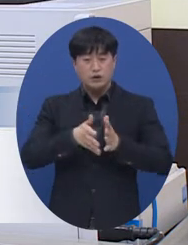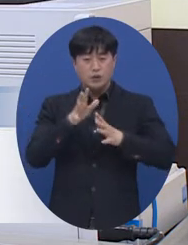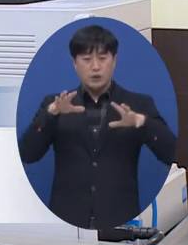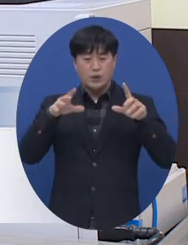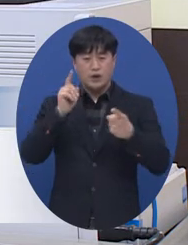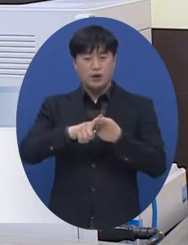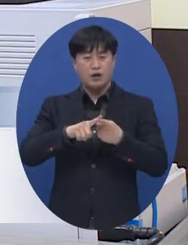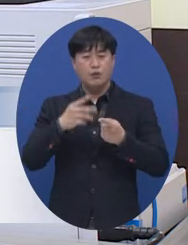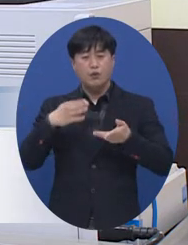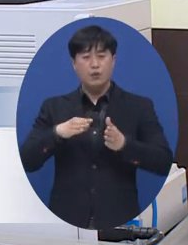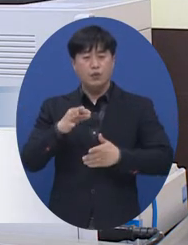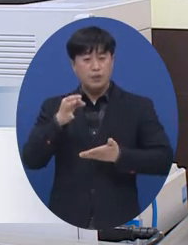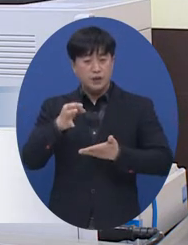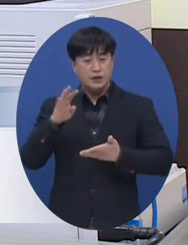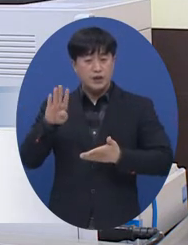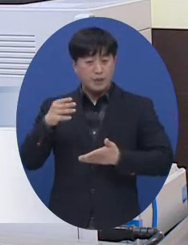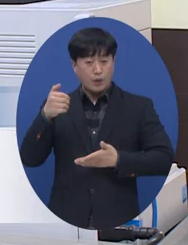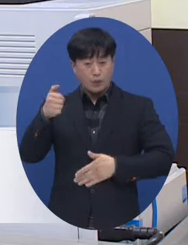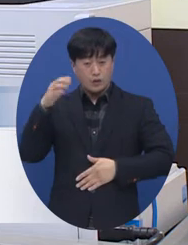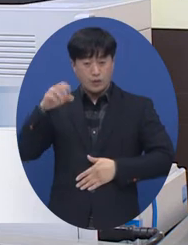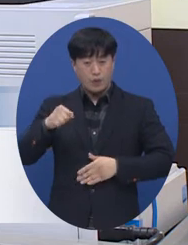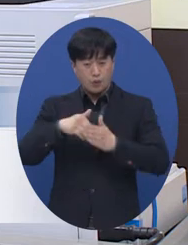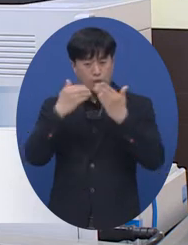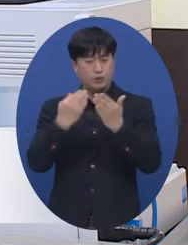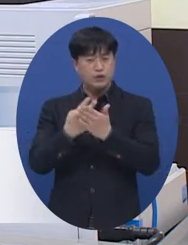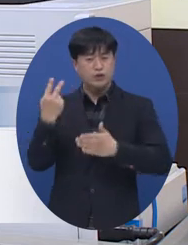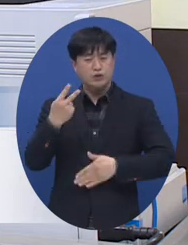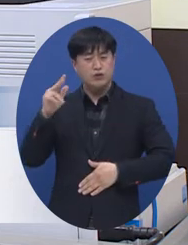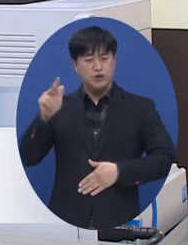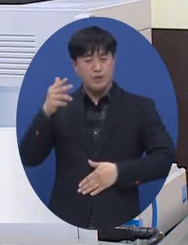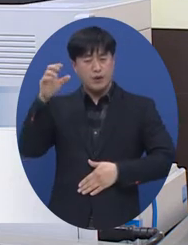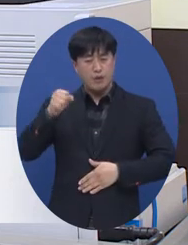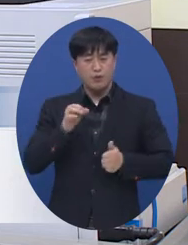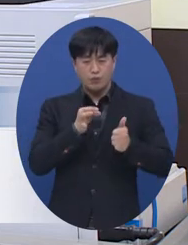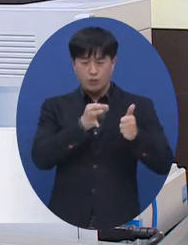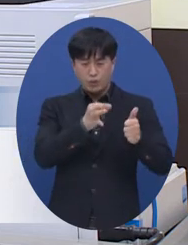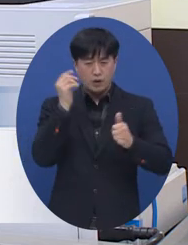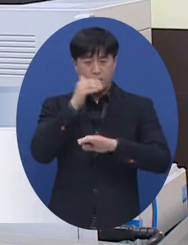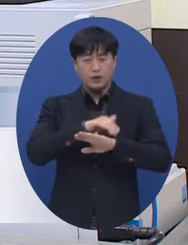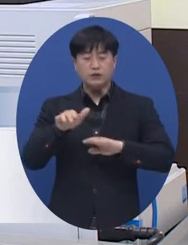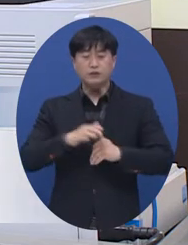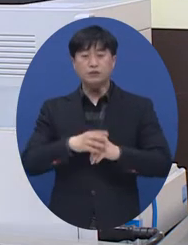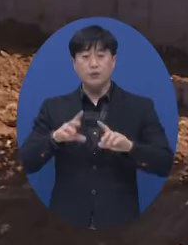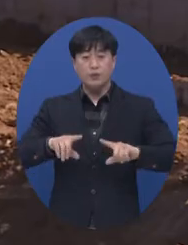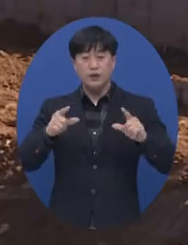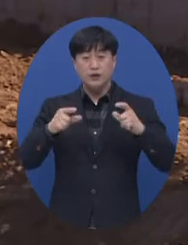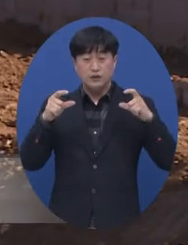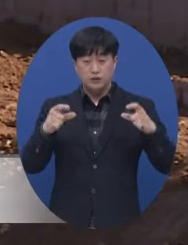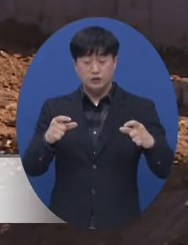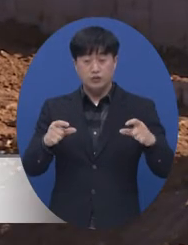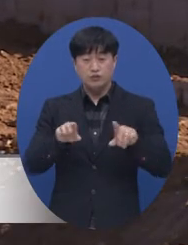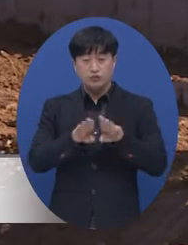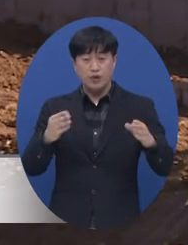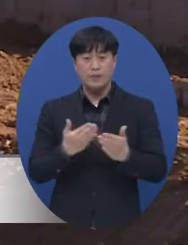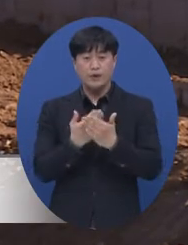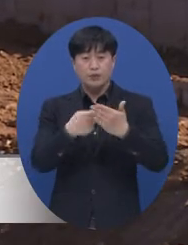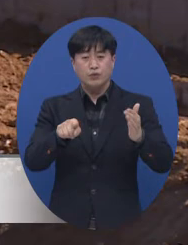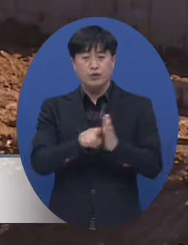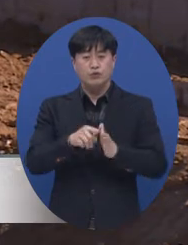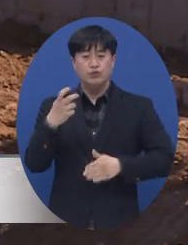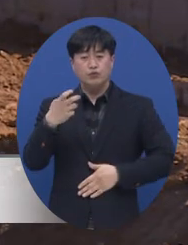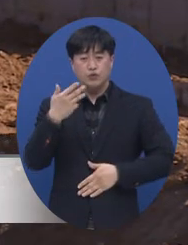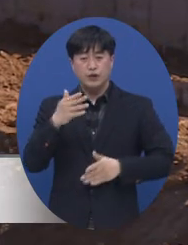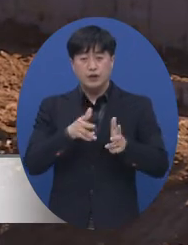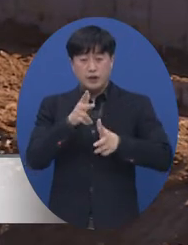대하여 도비 4백 50억 원씩 총 2천 700억 원이 지원될 예정입니다 올해는 지역균형발전을